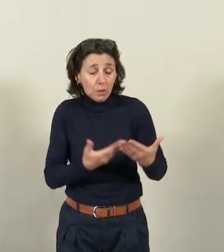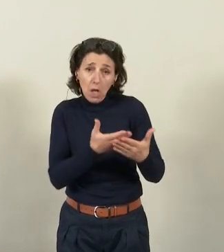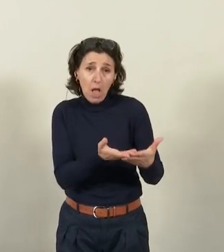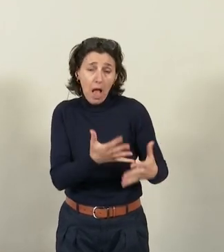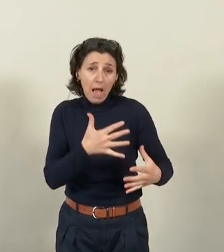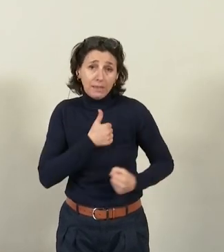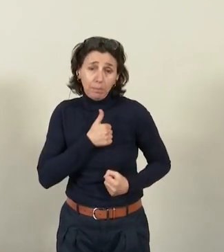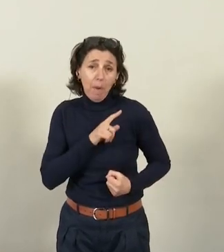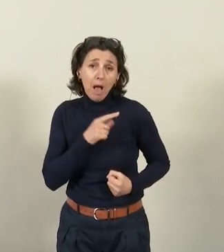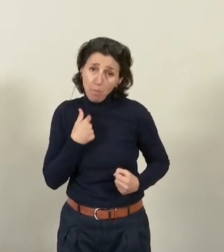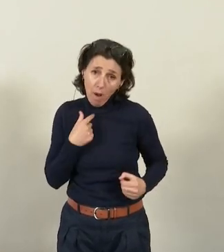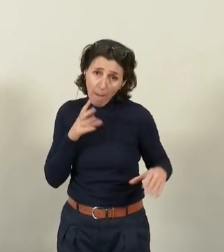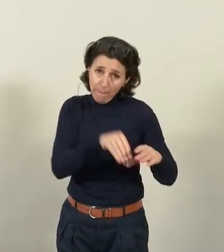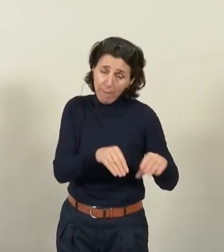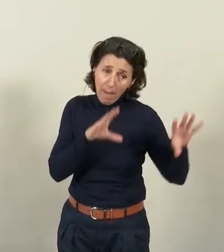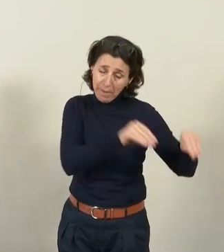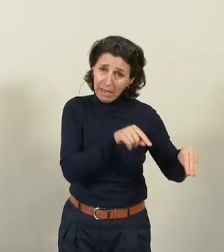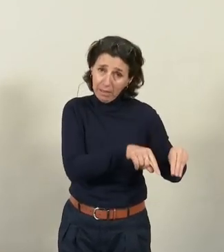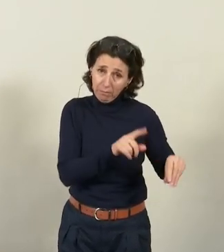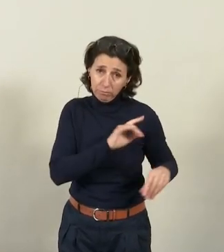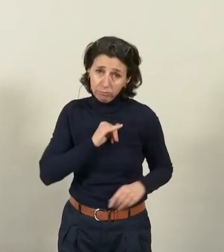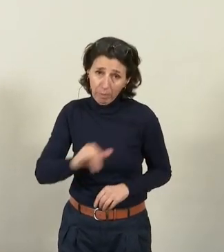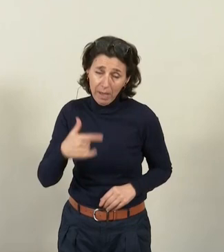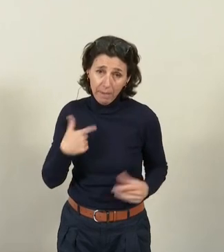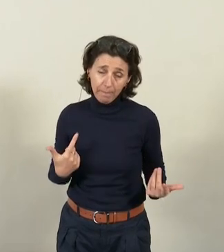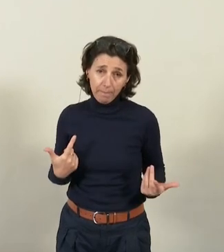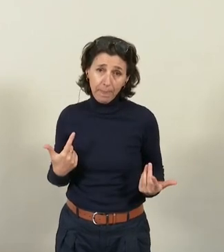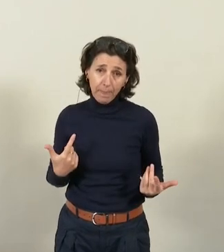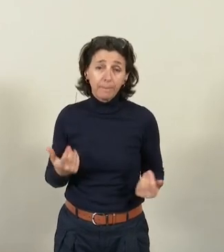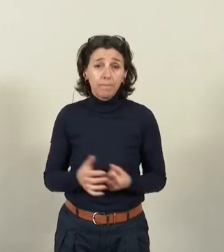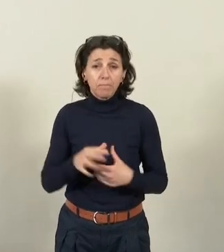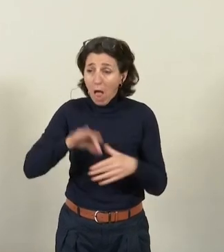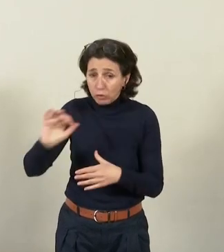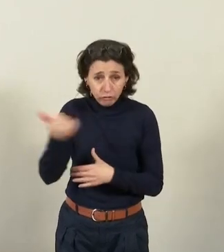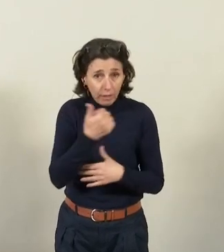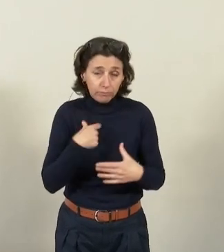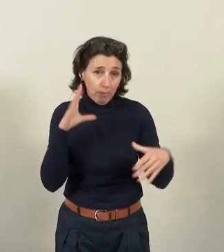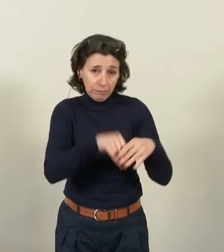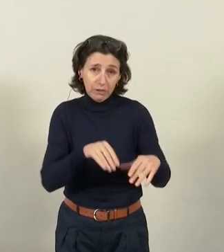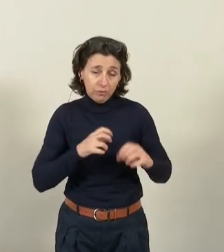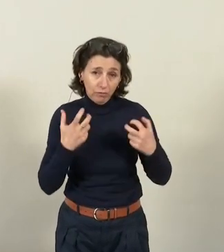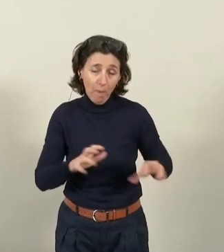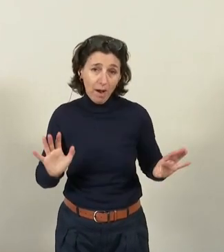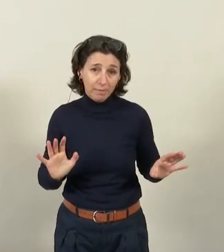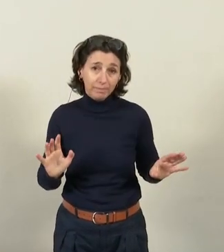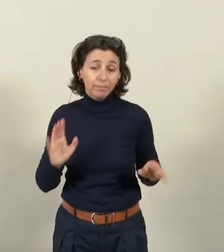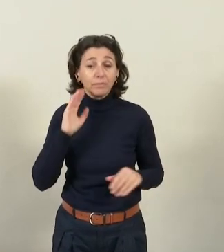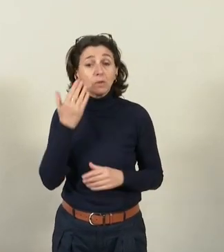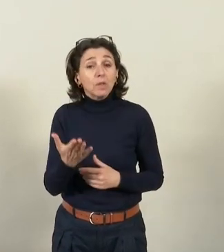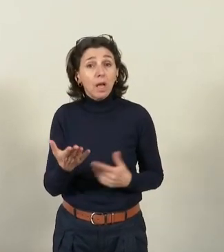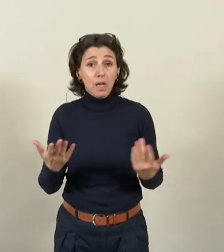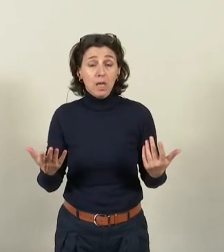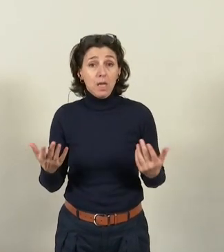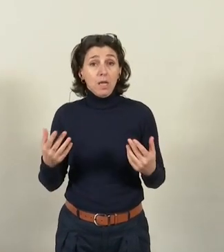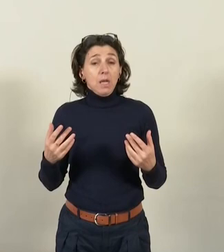vit dans dans ces conditionsl donc cette délibération d'abord elle ajoute de la bureaucratie elle crée des